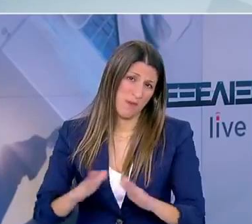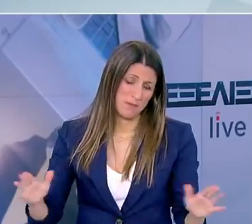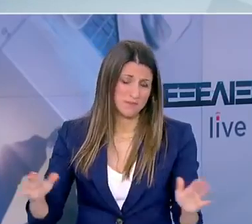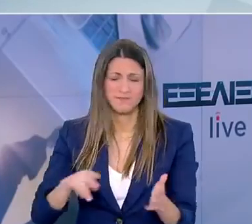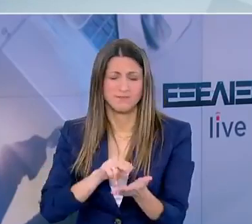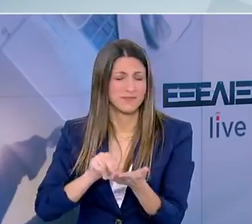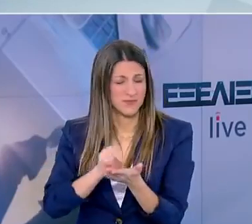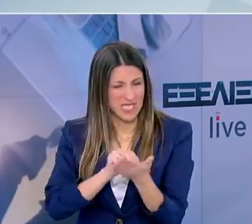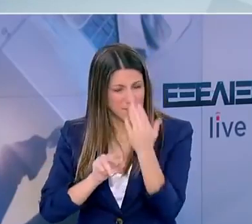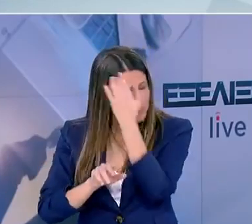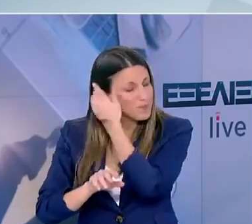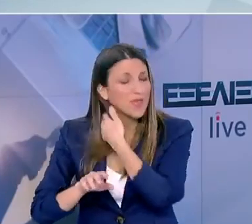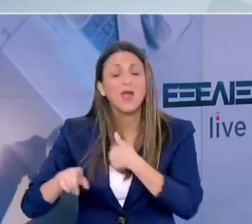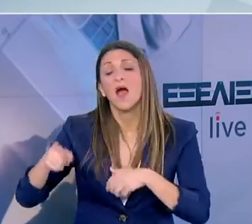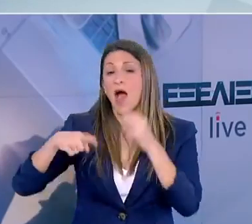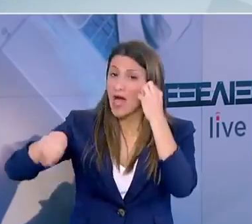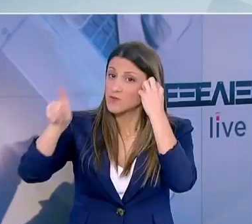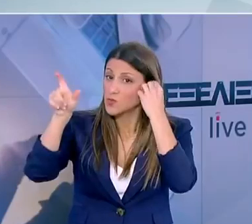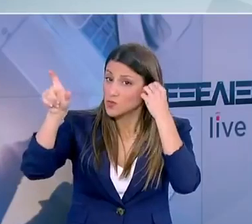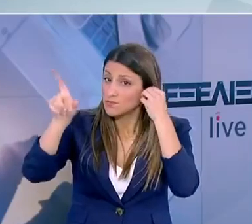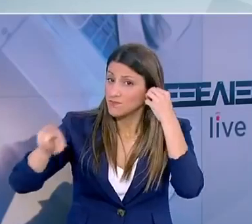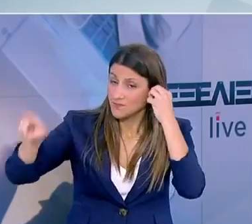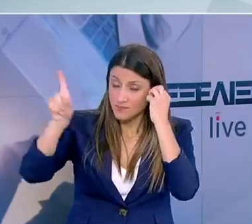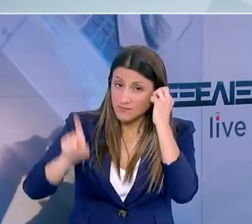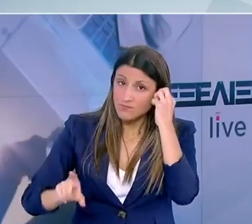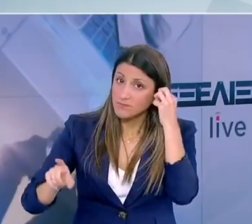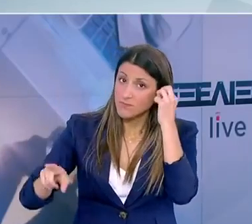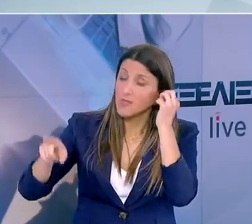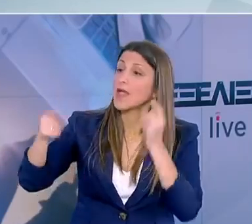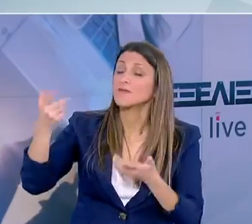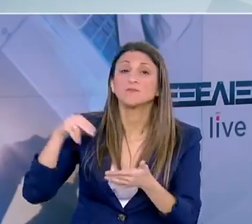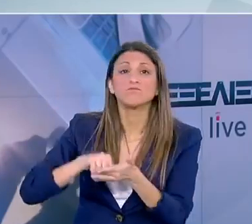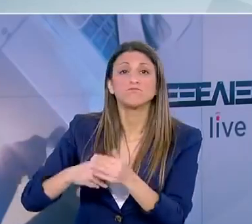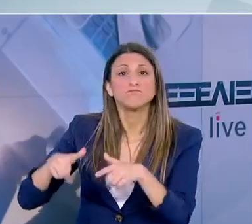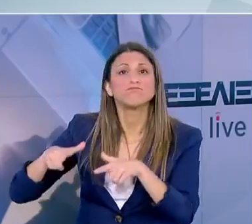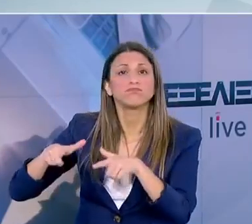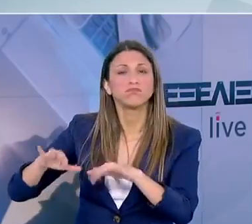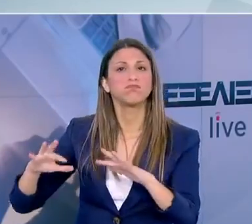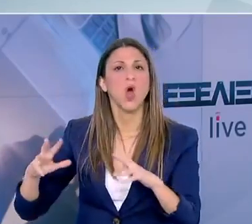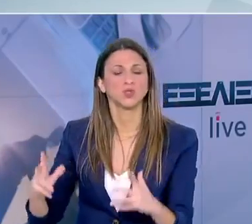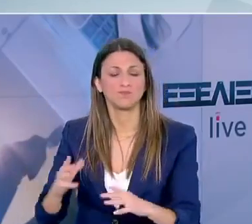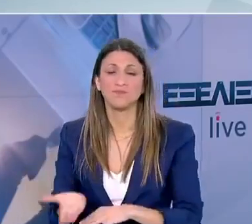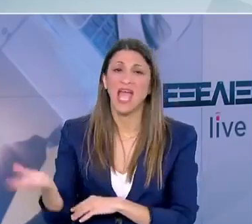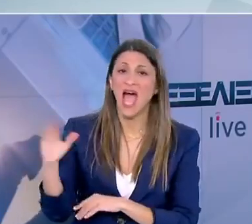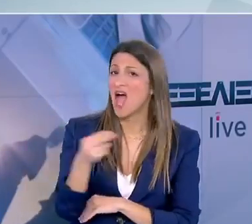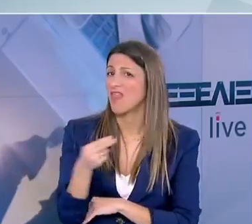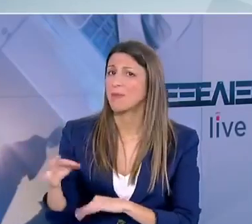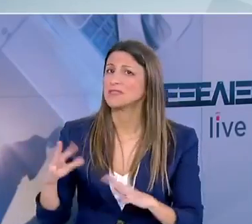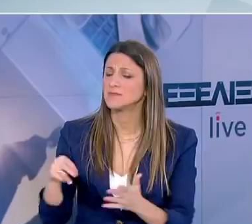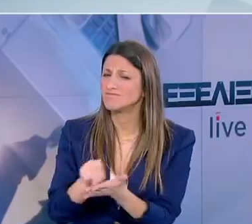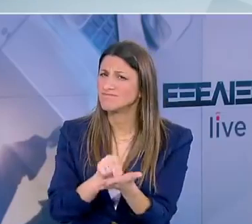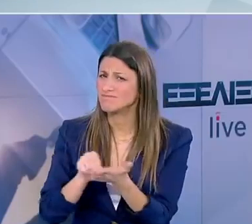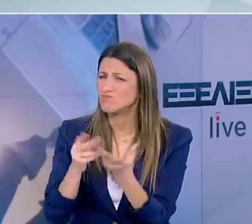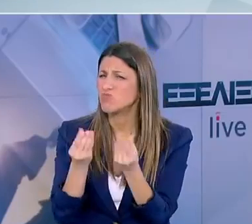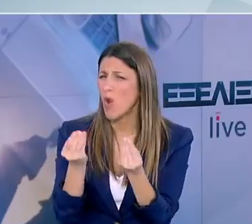απομόνωσης να μπορούν να εφαρμοστούν αποτελεσματικά σε υπερπλήρεις κατοικίες. Άλλα σημαντικά ζητήματα που αντιμετωπίζουν πολλοί